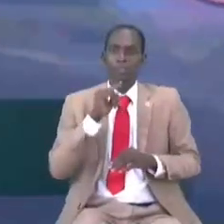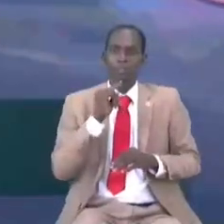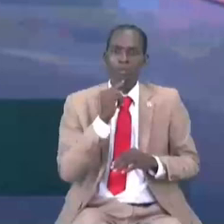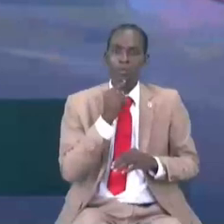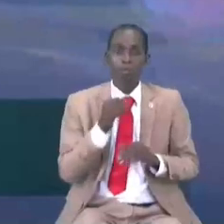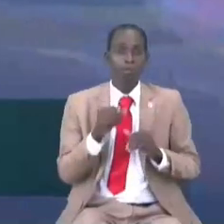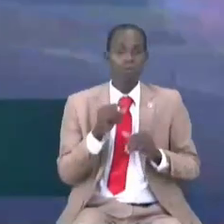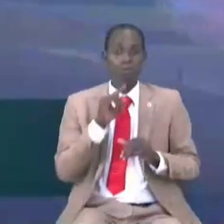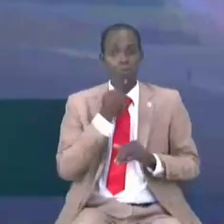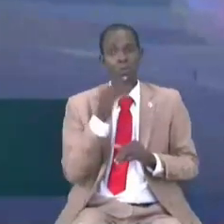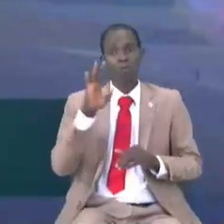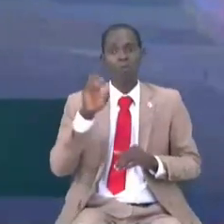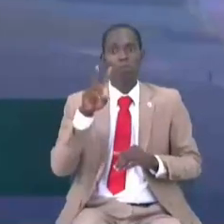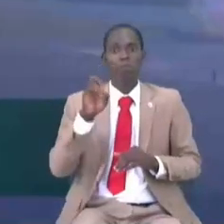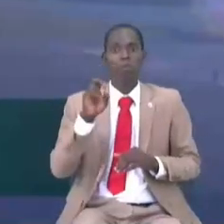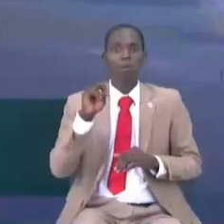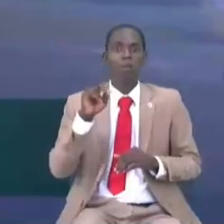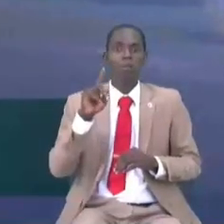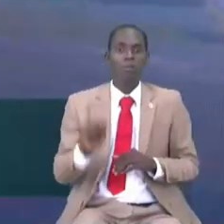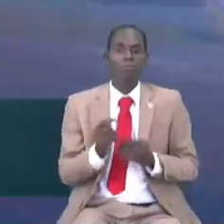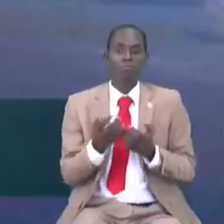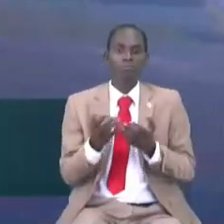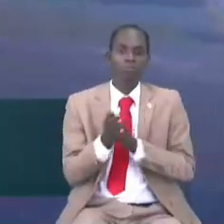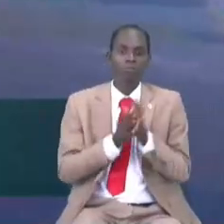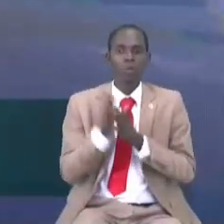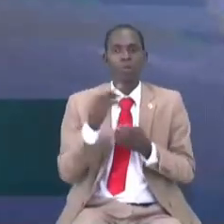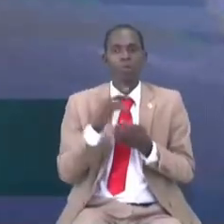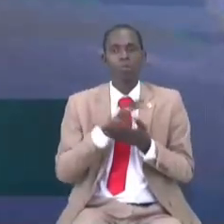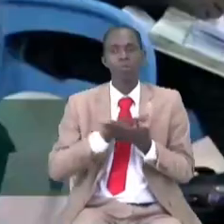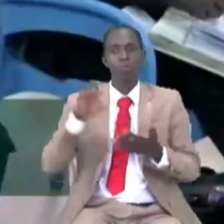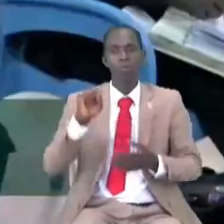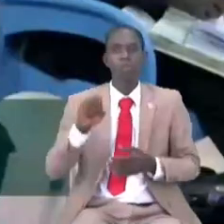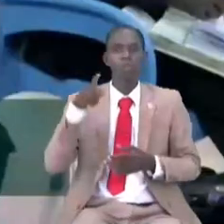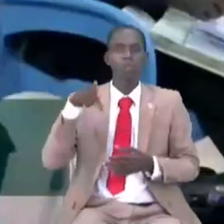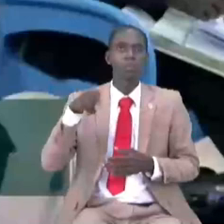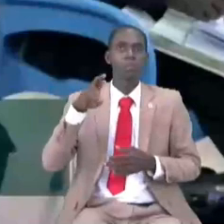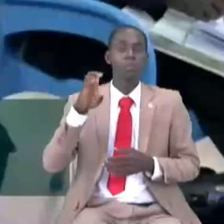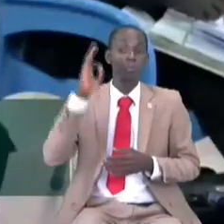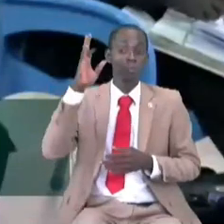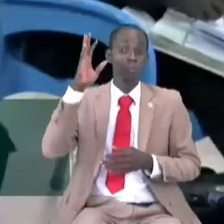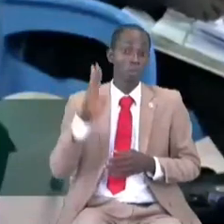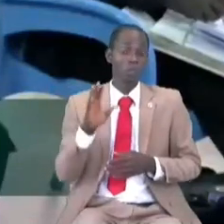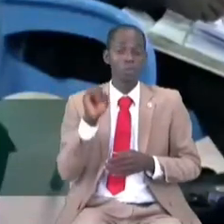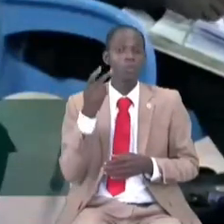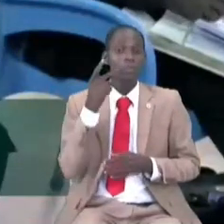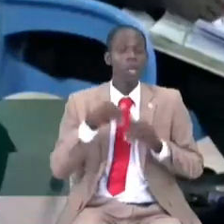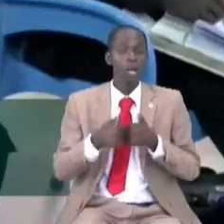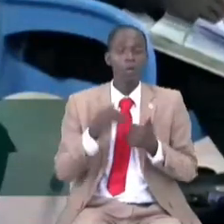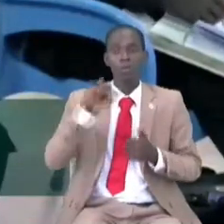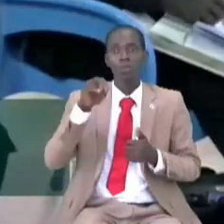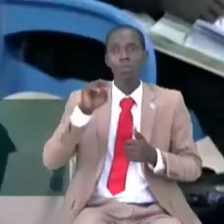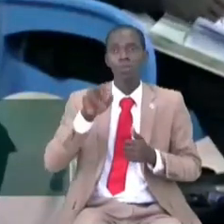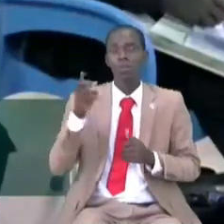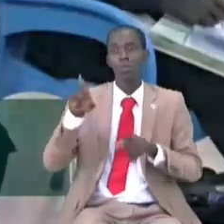comment Jésus allait, Jonas était allé à Ninive. Il était passionné avec ce qui lui était arrivé, avec ce qu'il